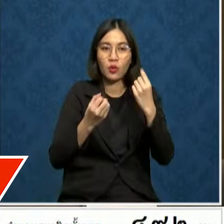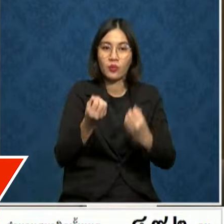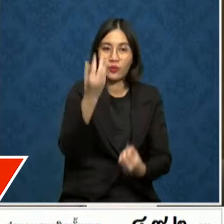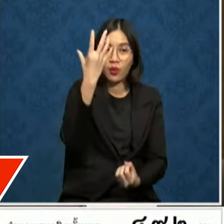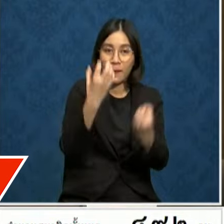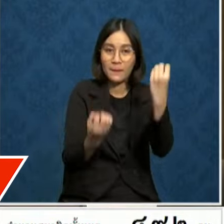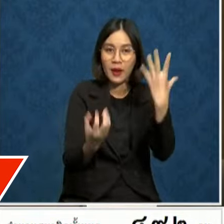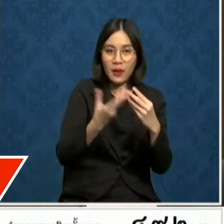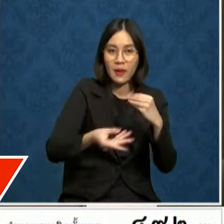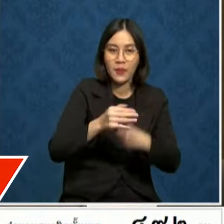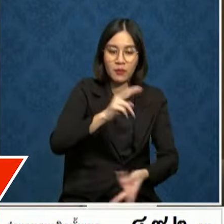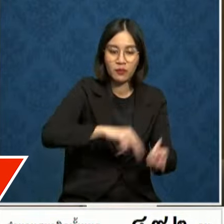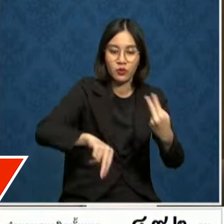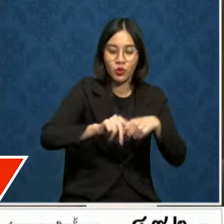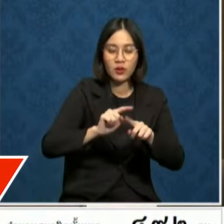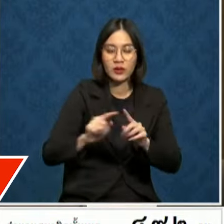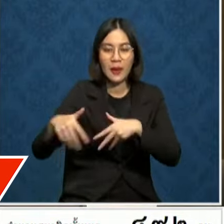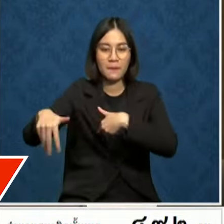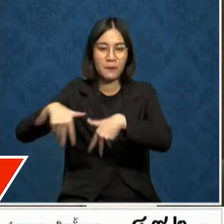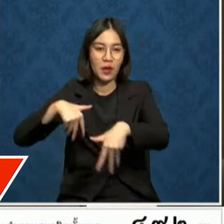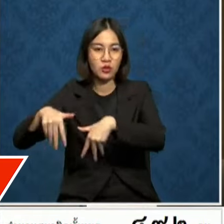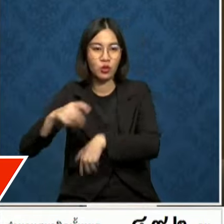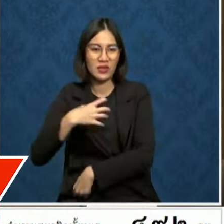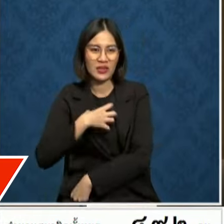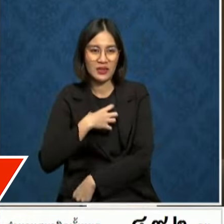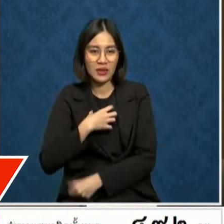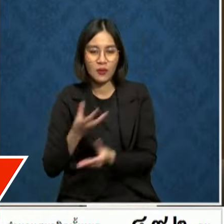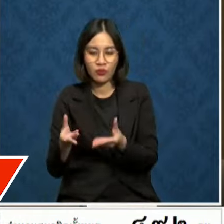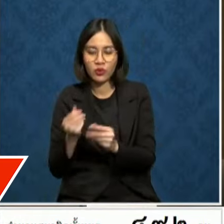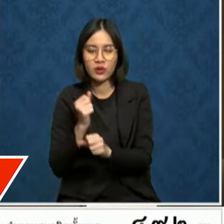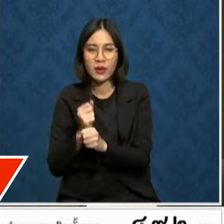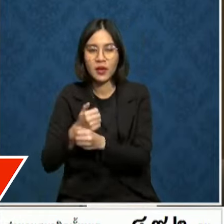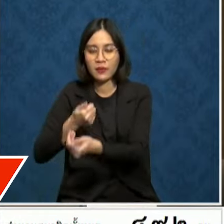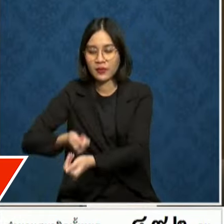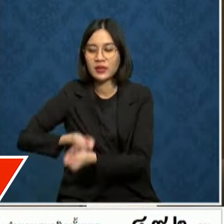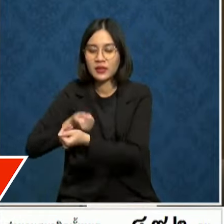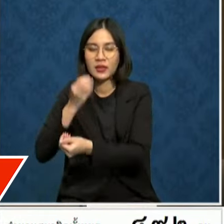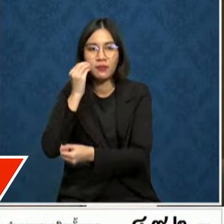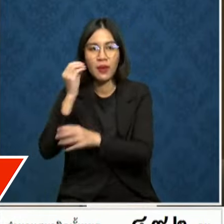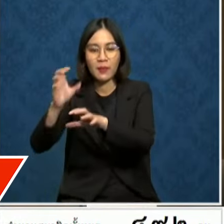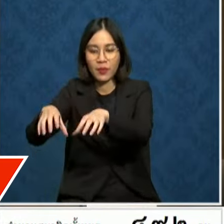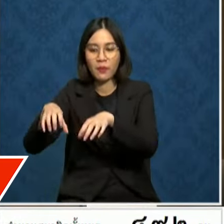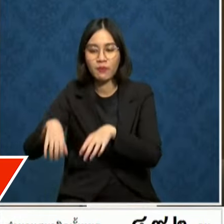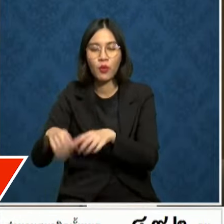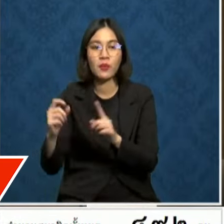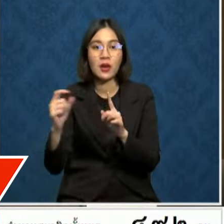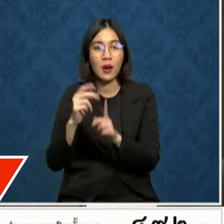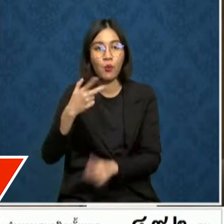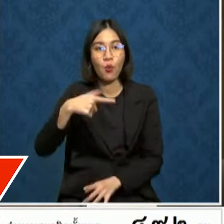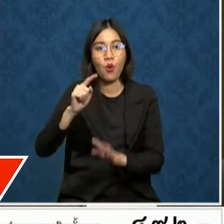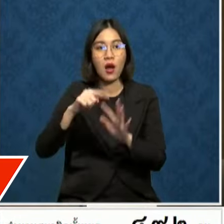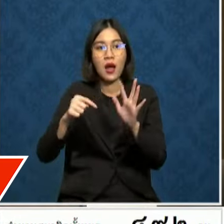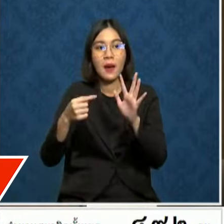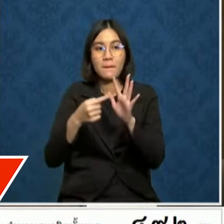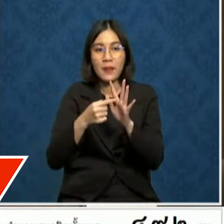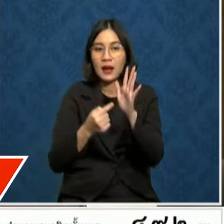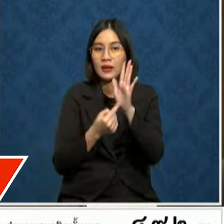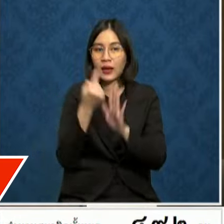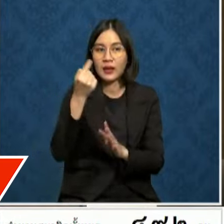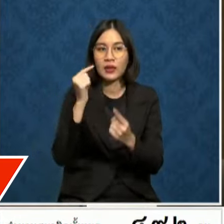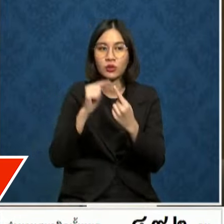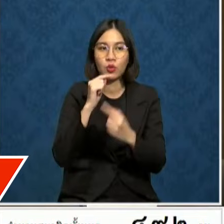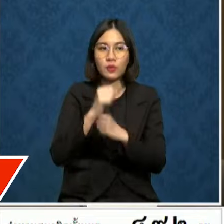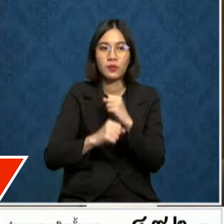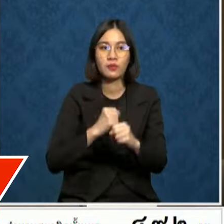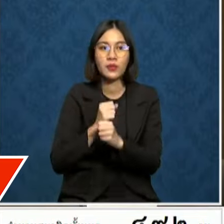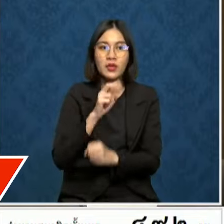ป่าเพื่อการอนุรักษ์ส่วนฝ่ายประชาชนก็ต้องการที่ดินทำการเกษตรและอยู่ศัค่ะคำนิยามว่าป่าพบแรกพบครั้งแรกค่ะใน